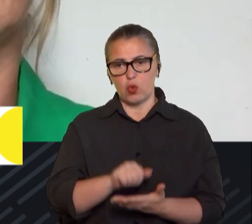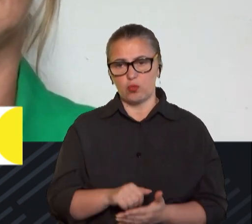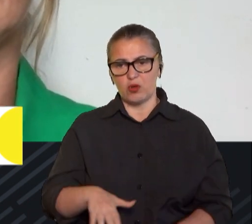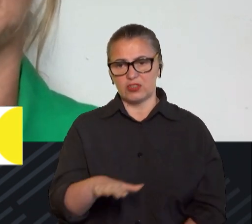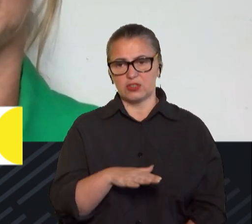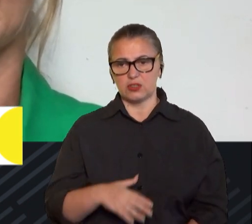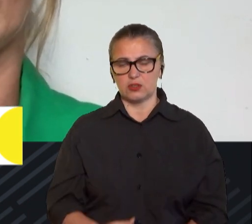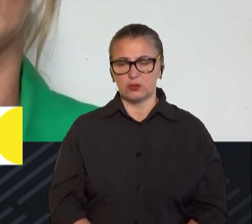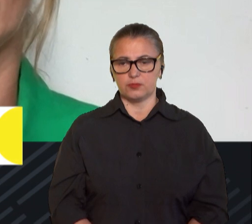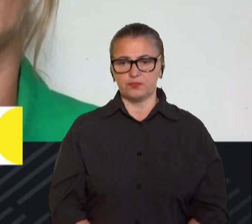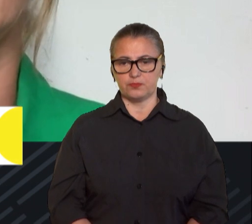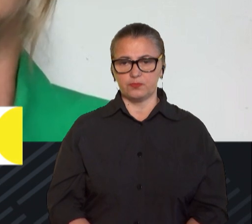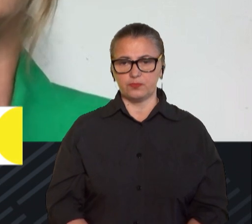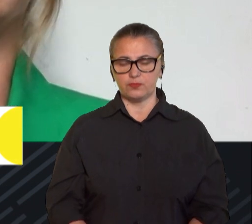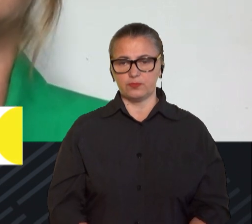територій?